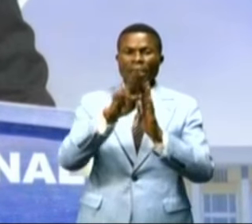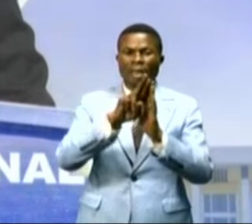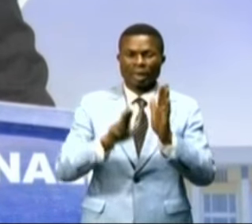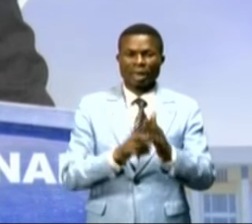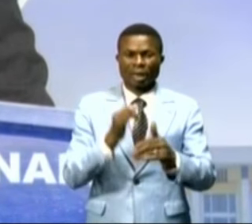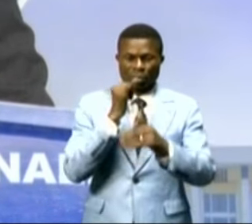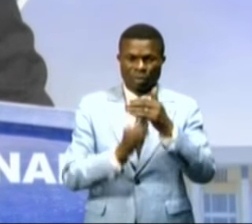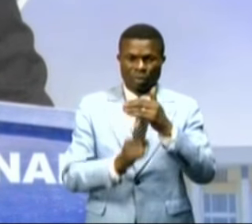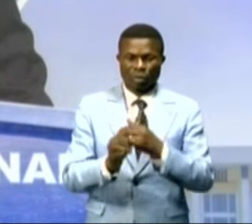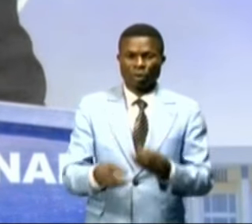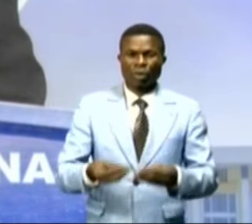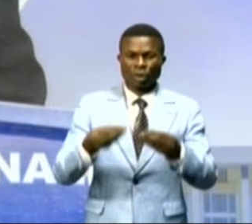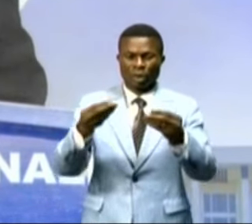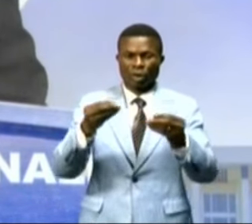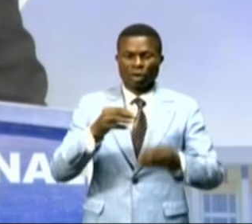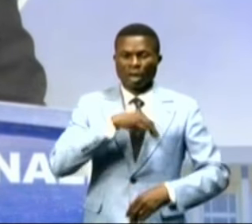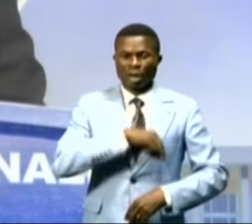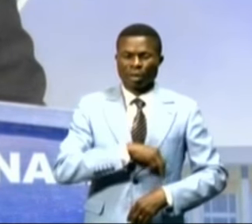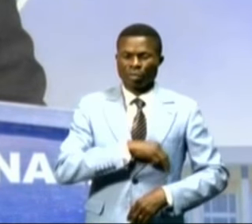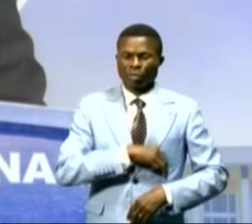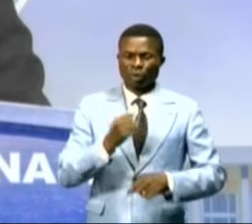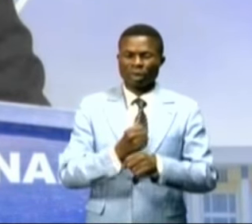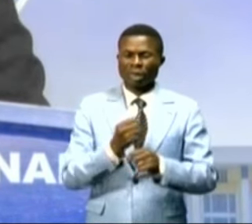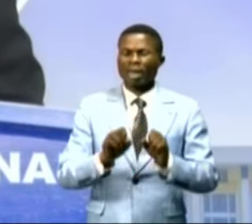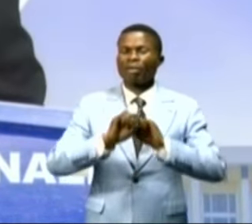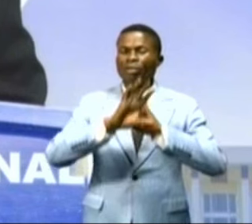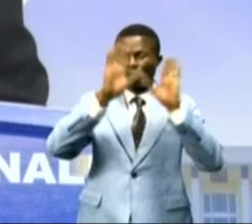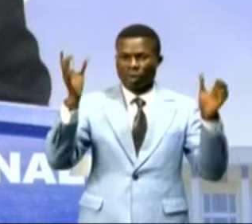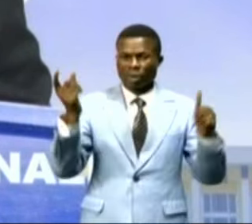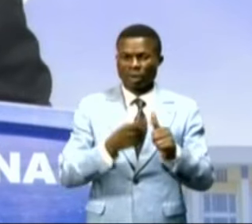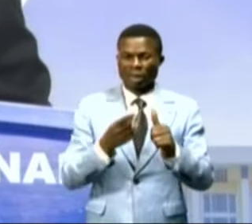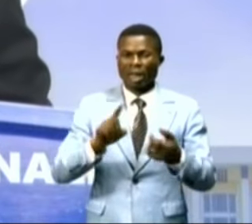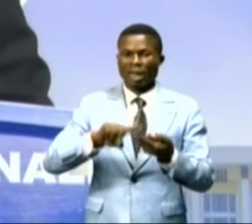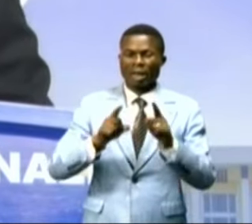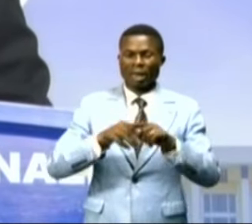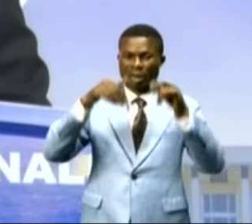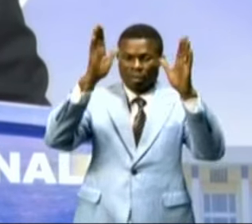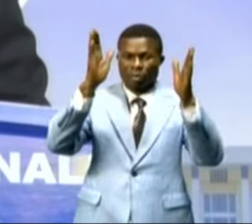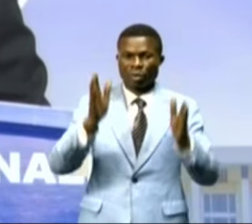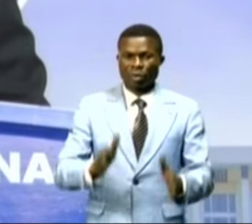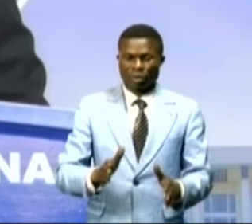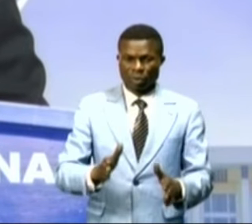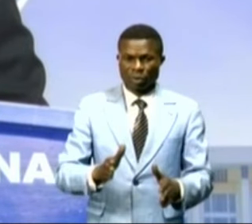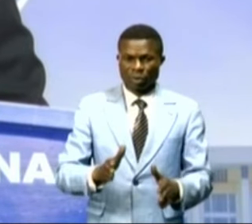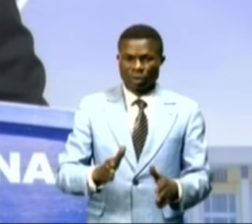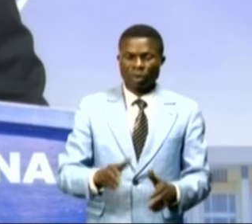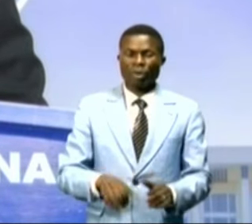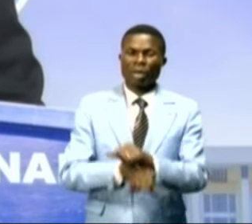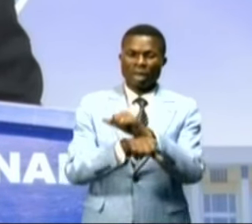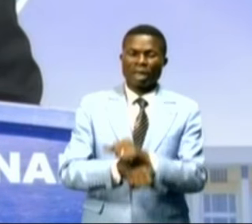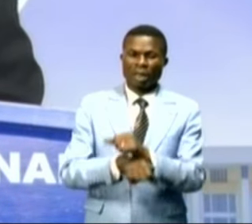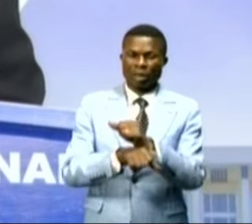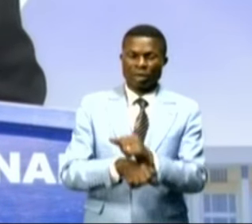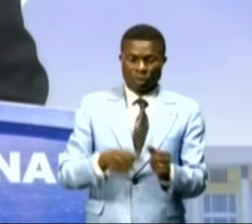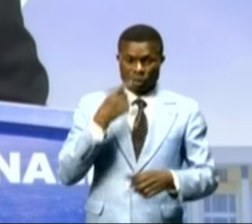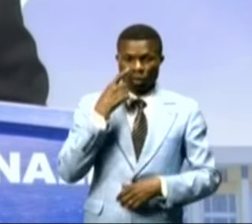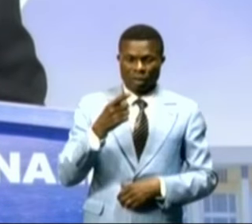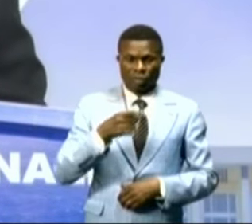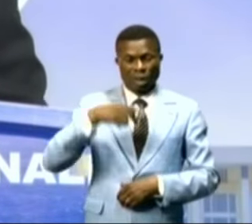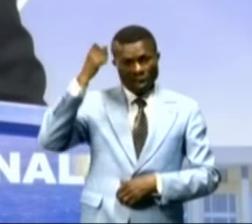des missions qui sont claires. Entre autres, les relations extérieures, c'est que l'on a pris l'habitude de calfeutrer les